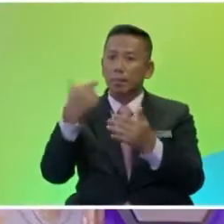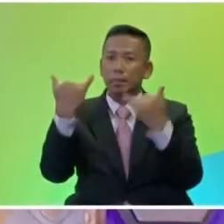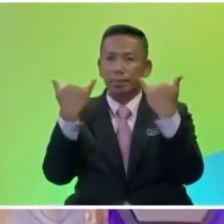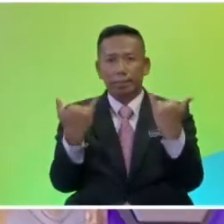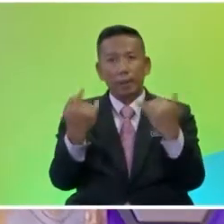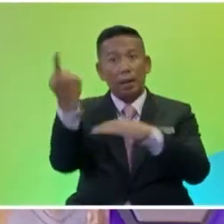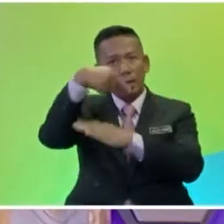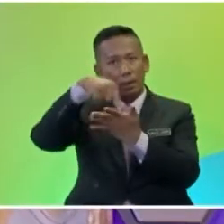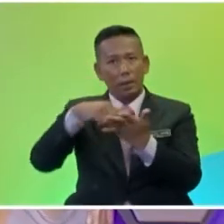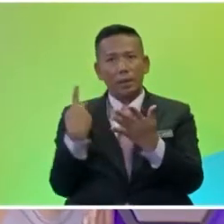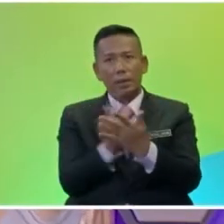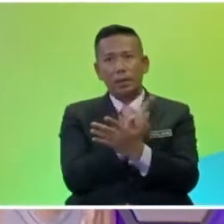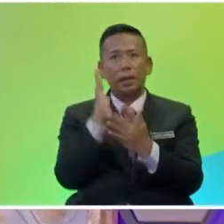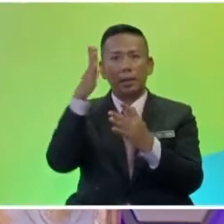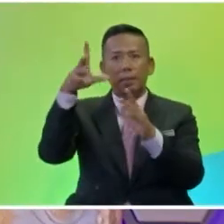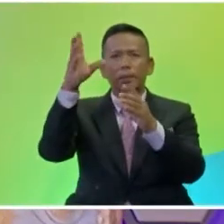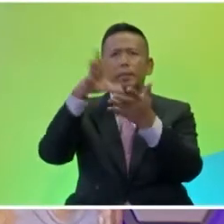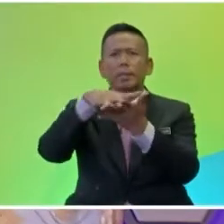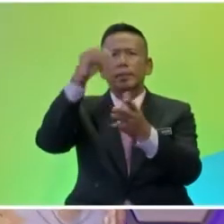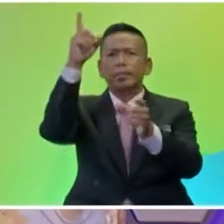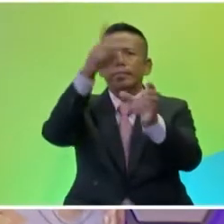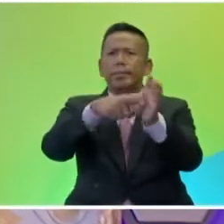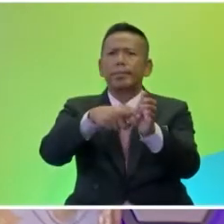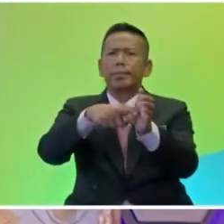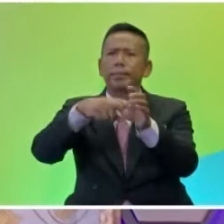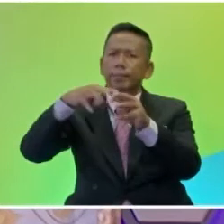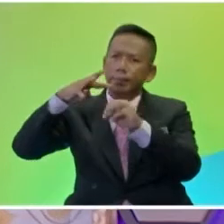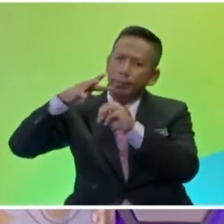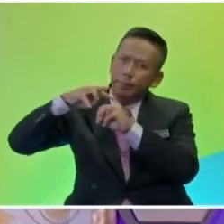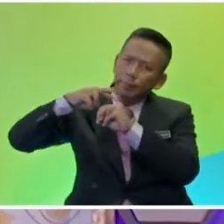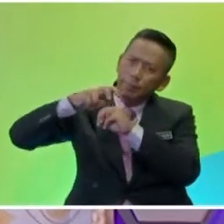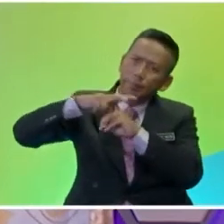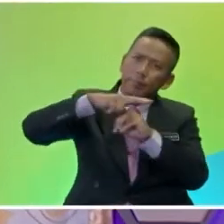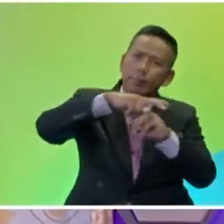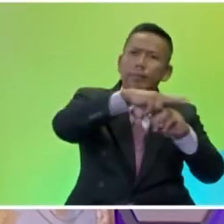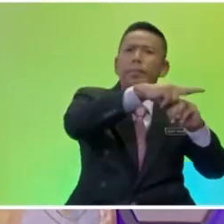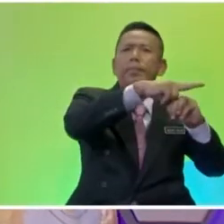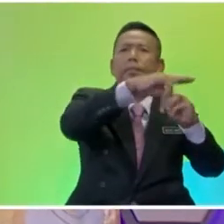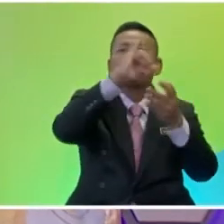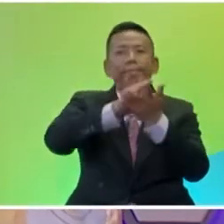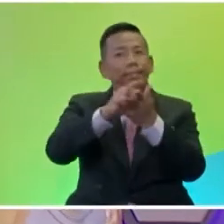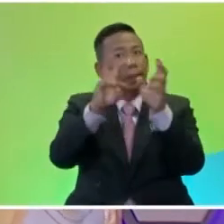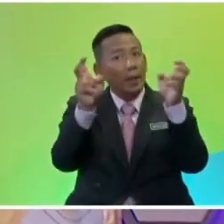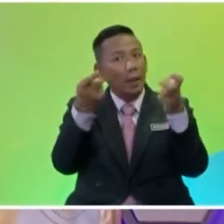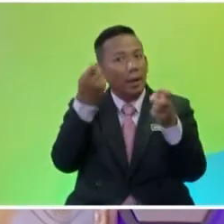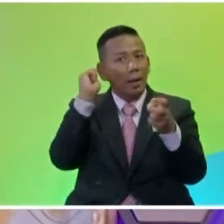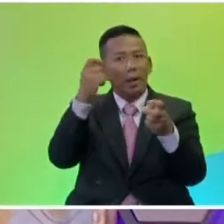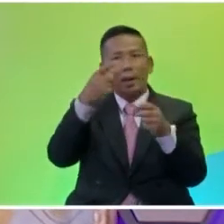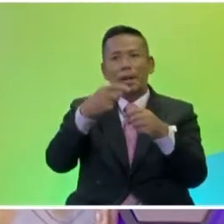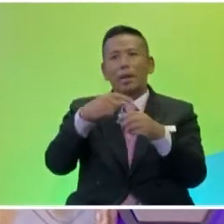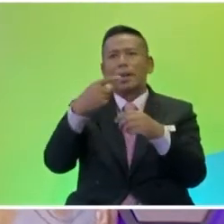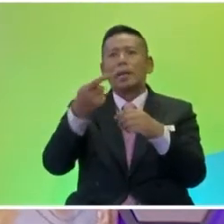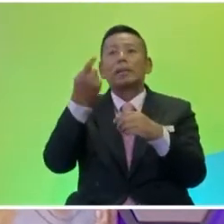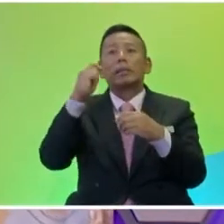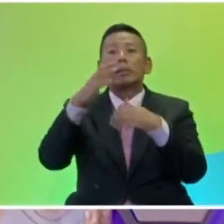Oke kita akan belajar berkaitan dengan micro order Nisma itu apa yang ada di tangan